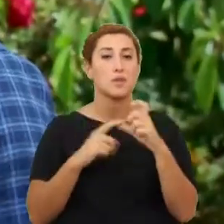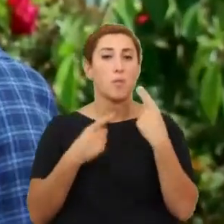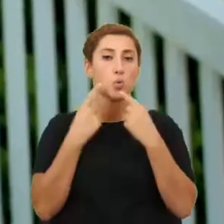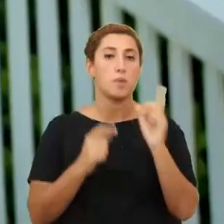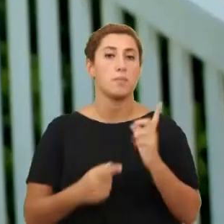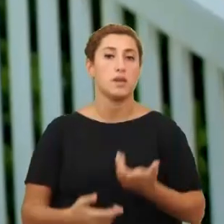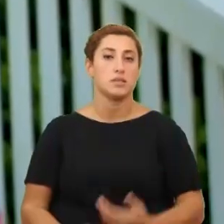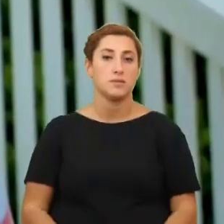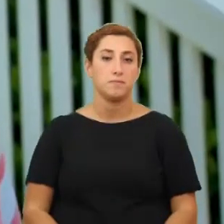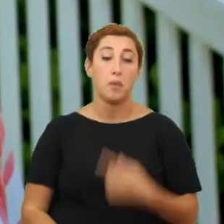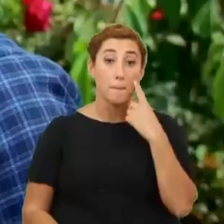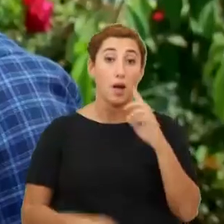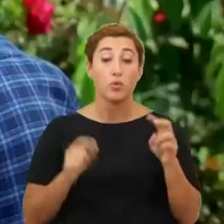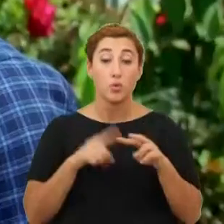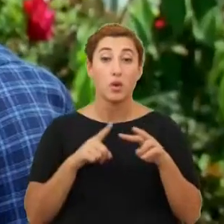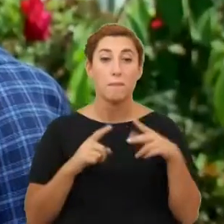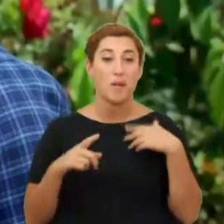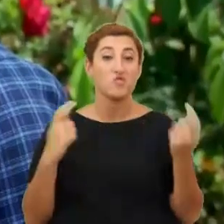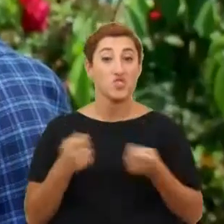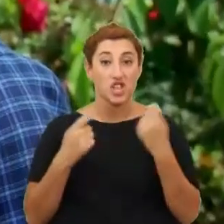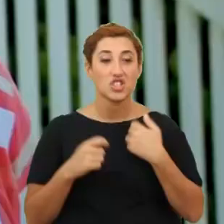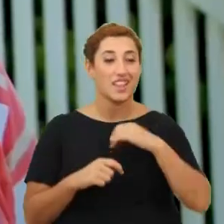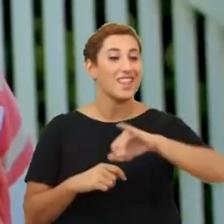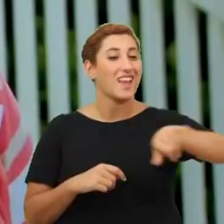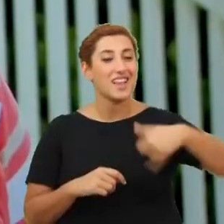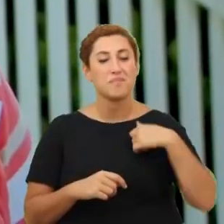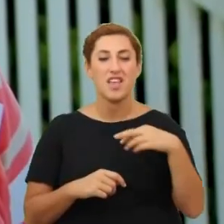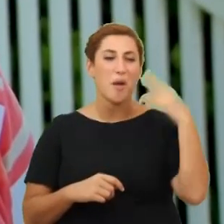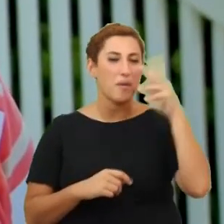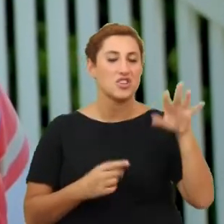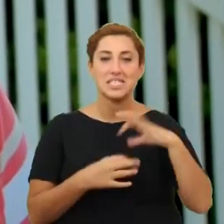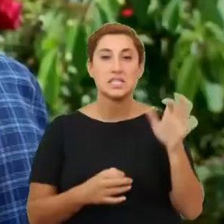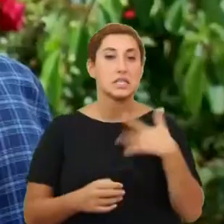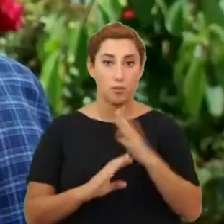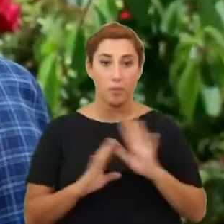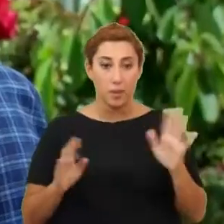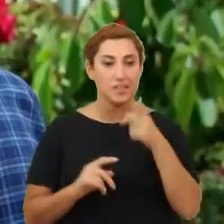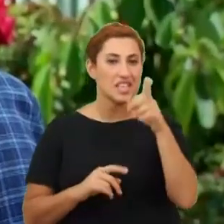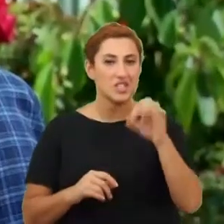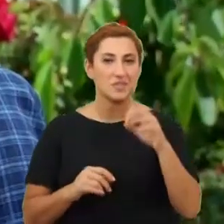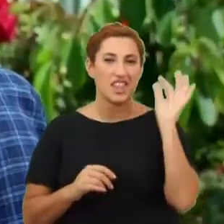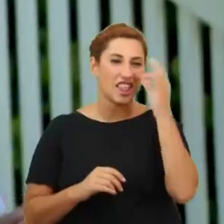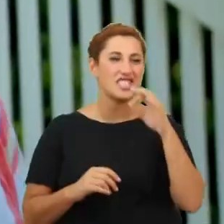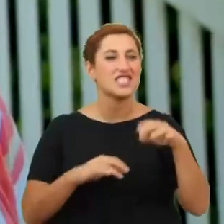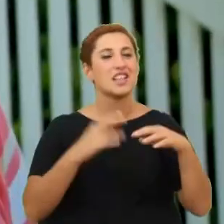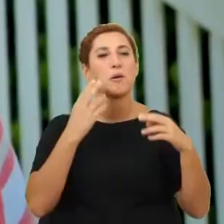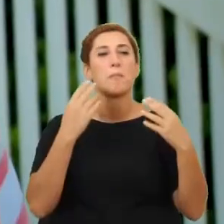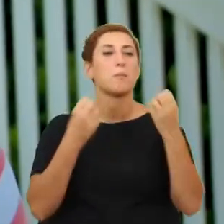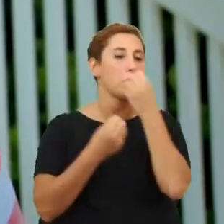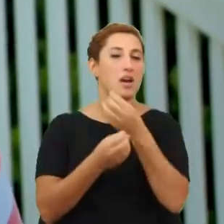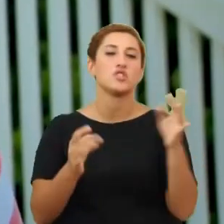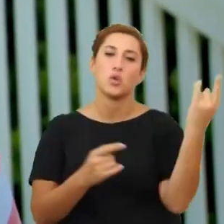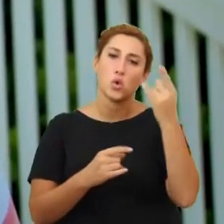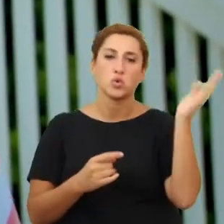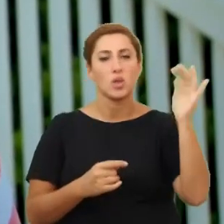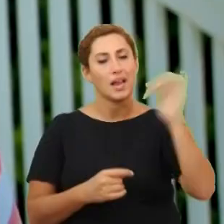konuşmam lazım. La Nurhan, ben çalışırken çevremde yabancı insan istemem, tamam mı? Sen şöyle yeşilliği dolaş biraz. Ondan sonra